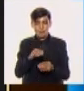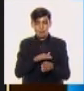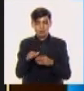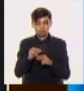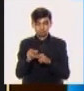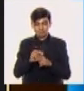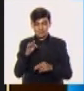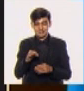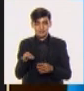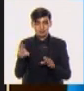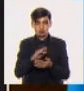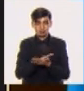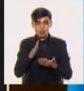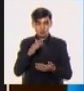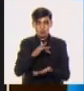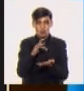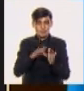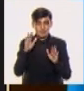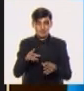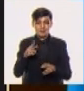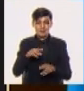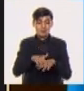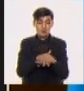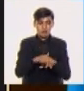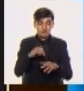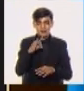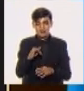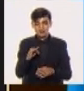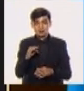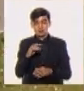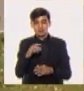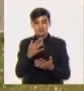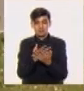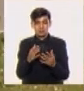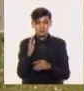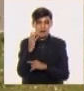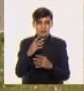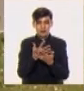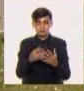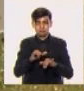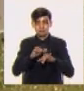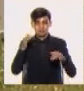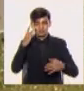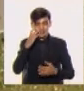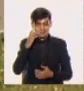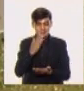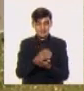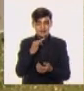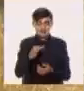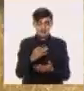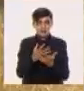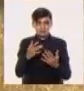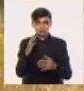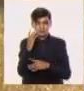бекіді. Мұның бәрі қала халқының жайлылығы үшін, жасыл желек қорын көбейту үшін маңызды. Демек Алматы әкімдігі қаладағы жасыл желекті